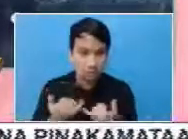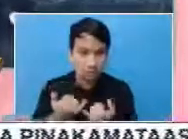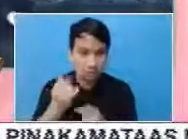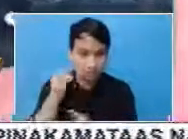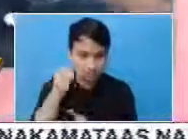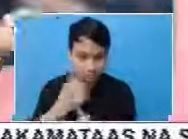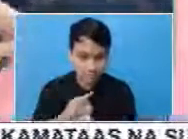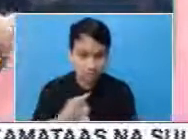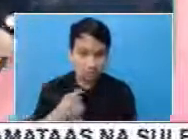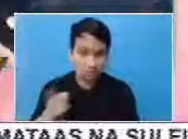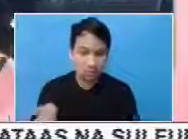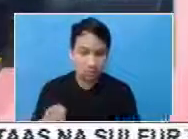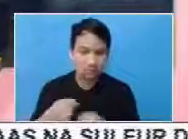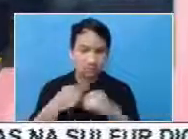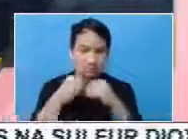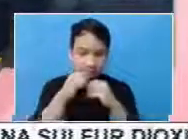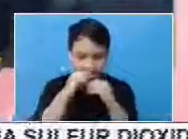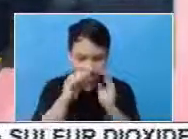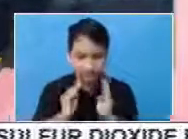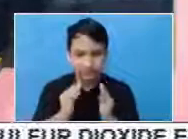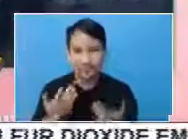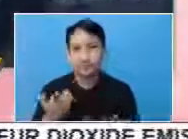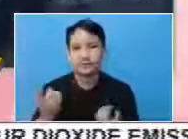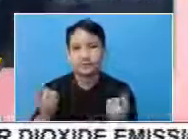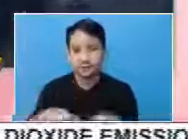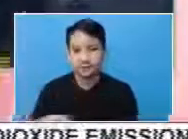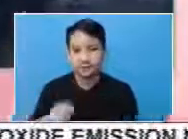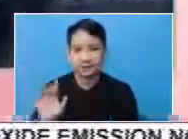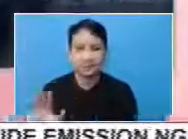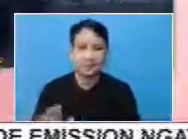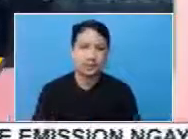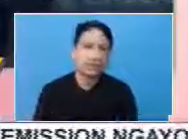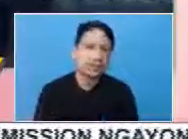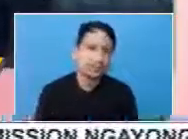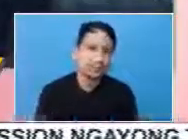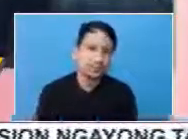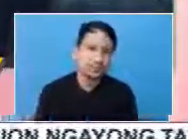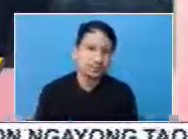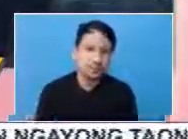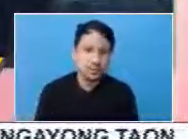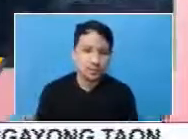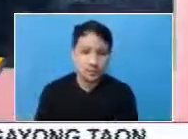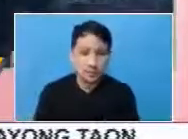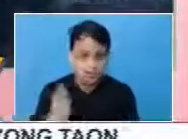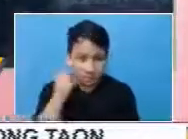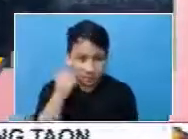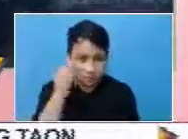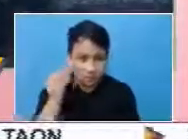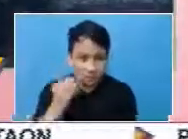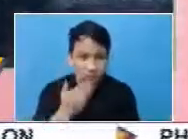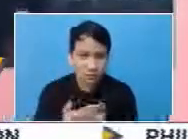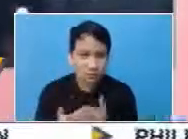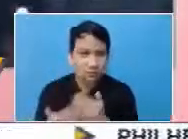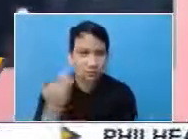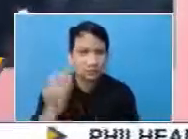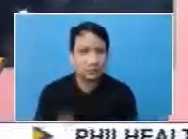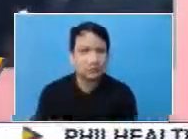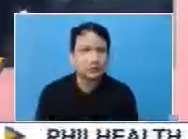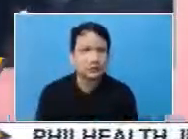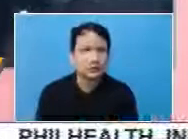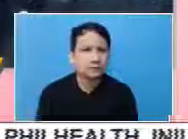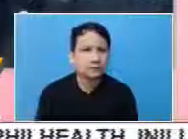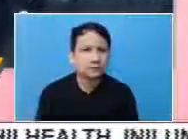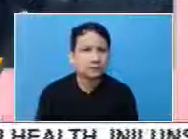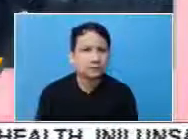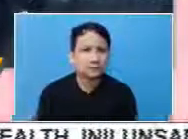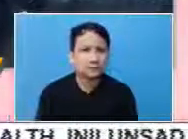sa maaari po sana kung sino po yung nakasama niya nung gabi na yon. Nung nag-inom po siya, baka nasabihan niya po ito na may mga problema siya. Kasi sabi nga